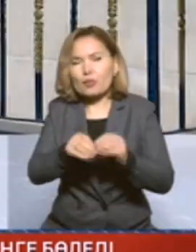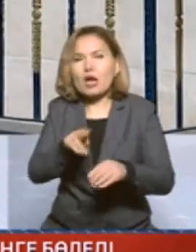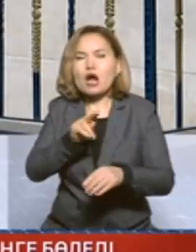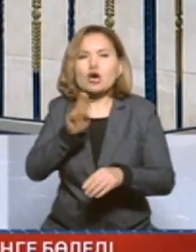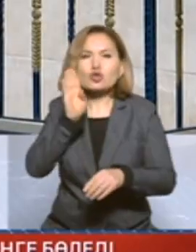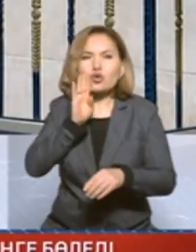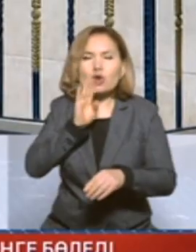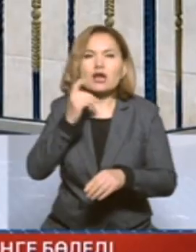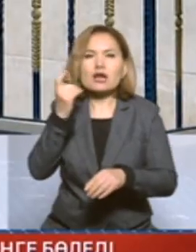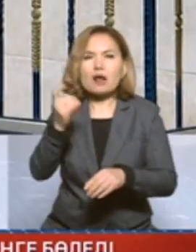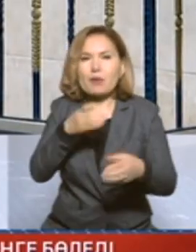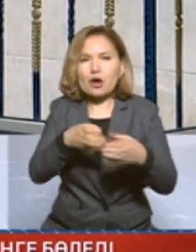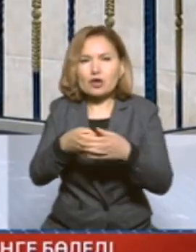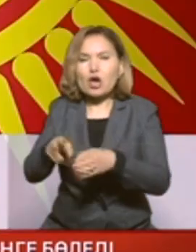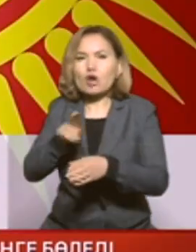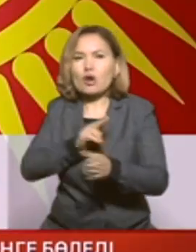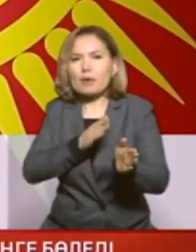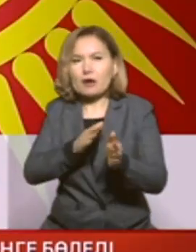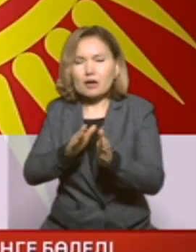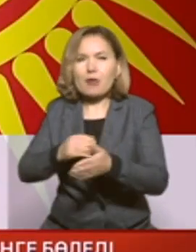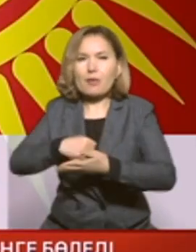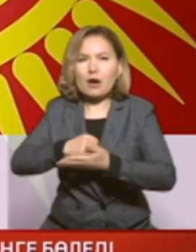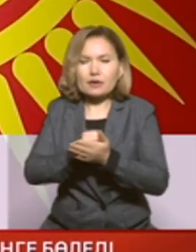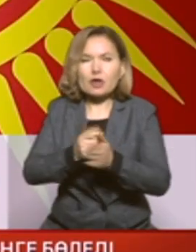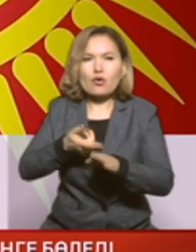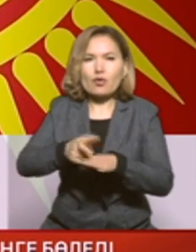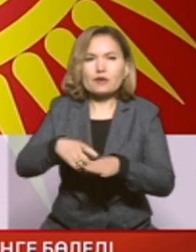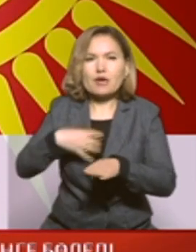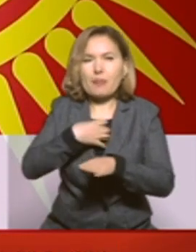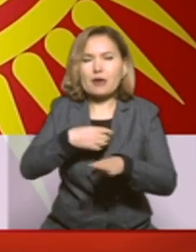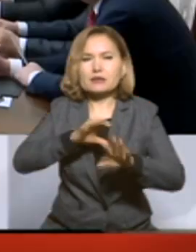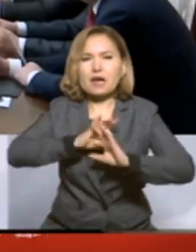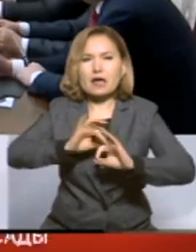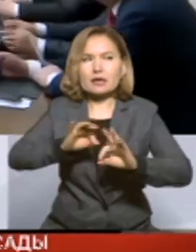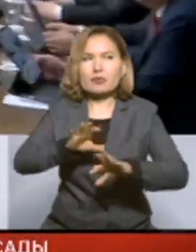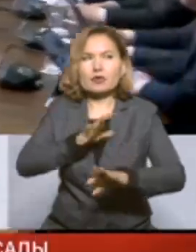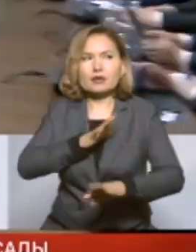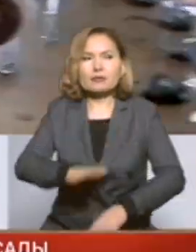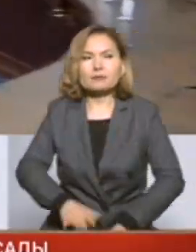су шаруашылығы объектілерінің жұмыс режимдерін бекітудің маңызын атап өтті.